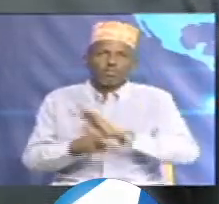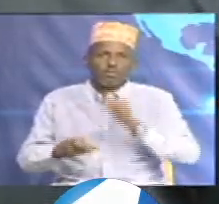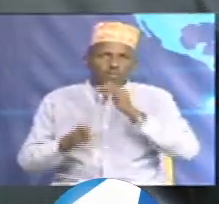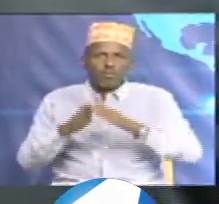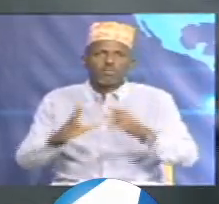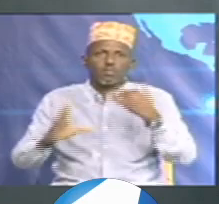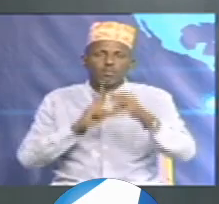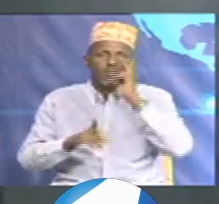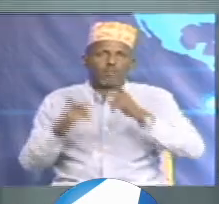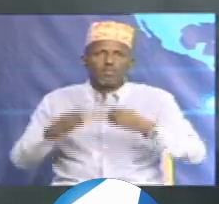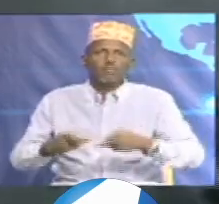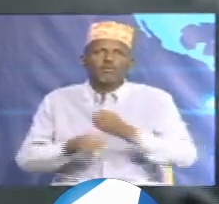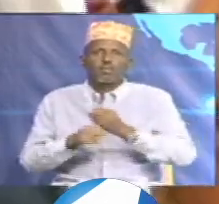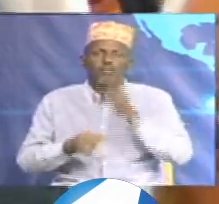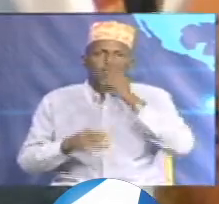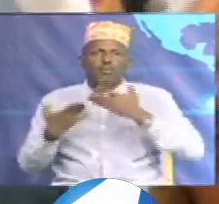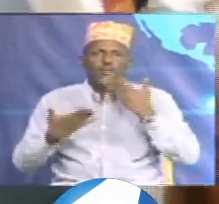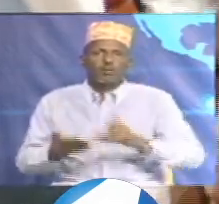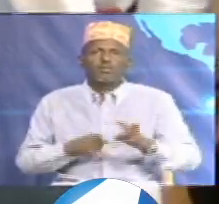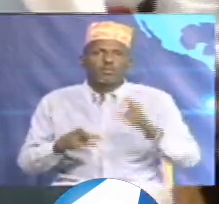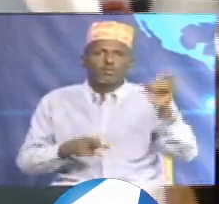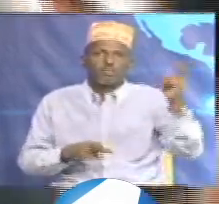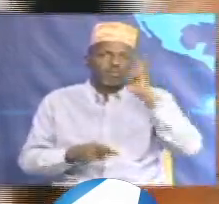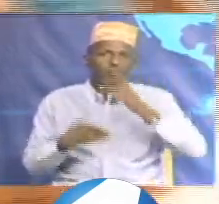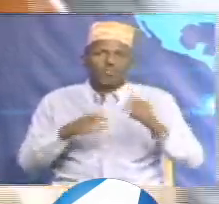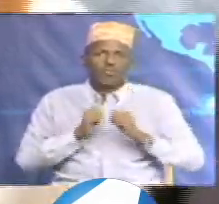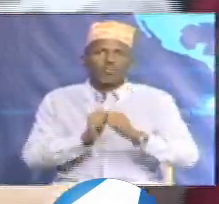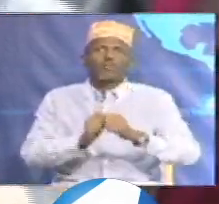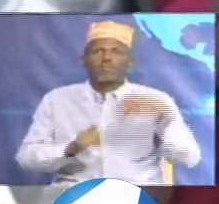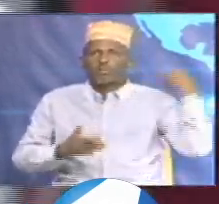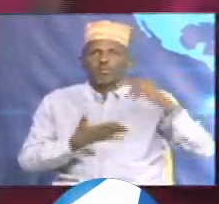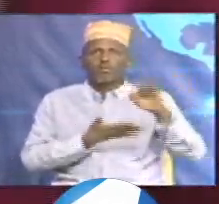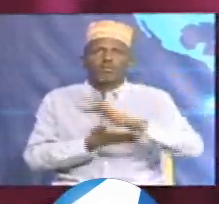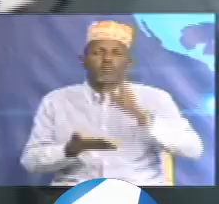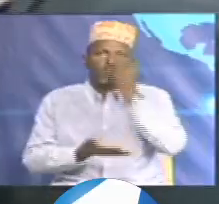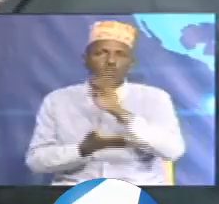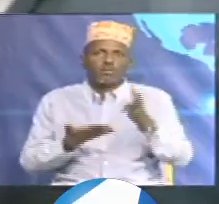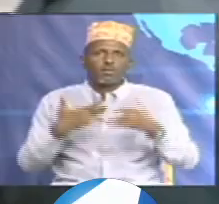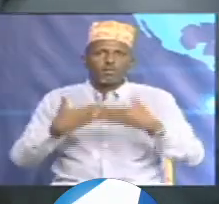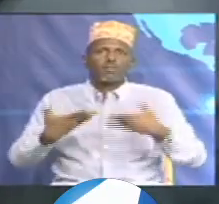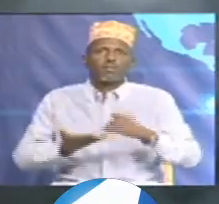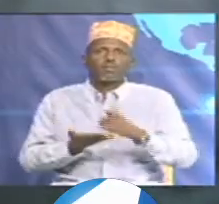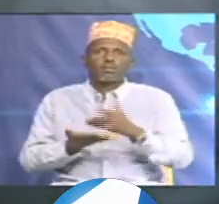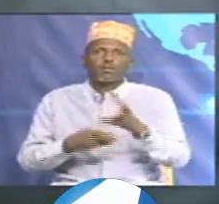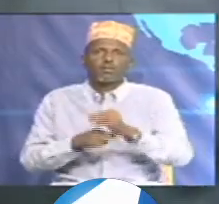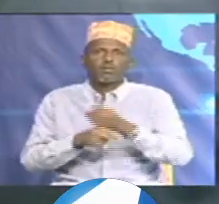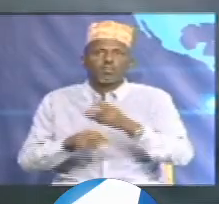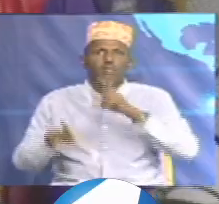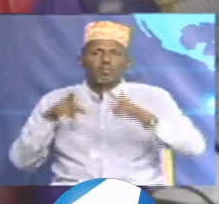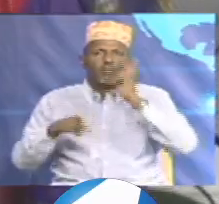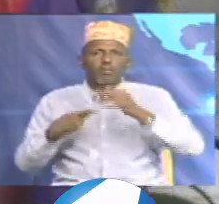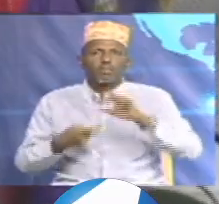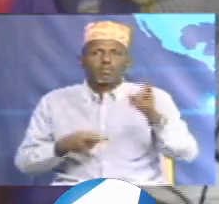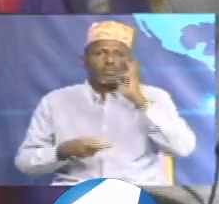vous voyez à l'image le ministre du Travail, Esmane Ibrahim Roble, accompagné de la présidente de la Confédération nationale des employeurs,